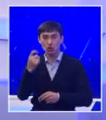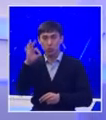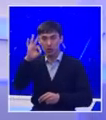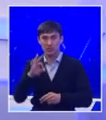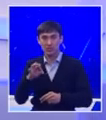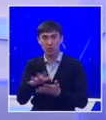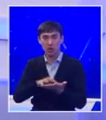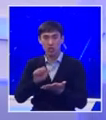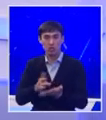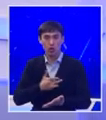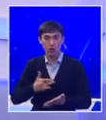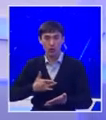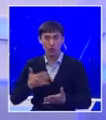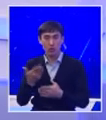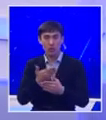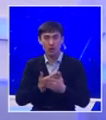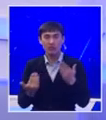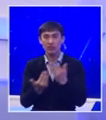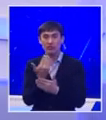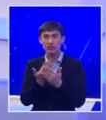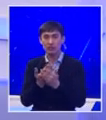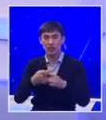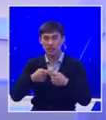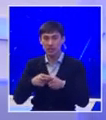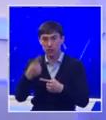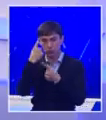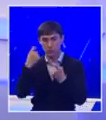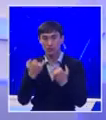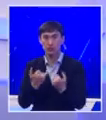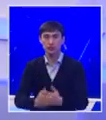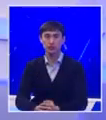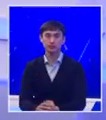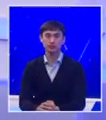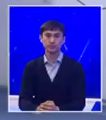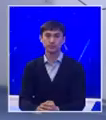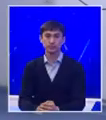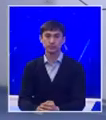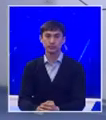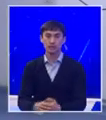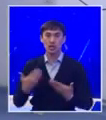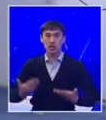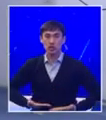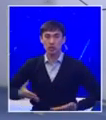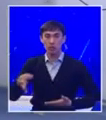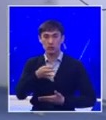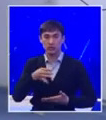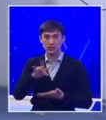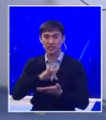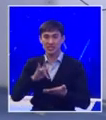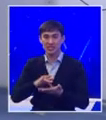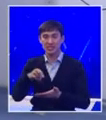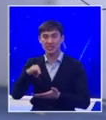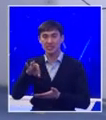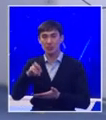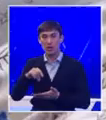этом им помогли современные инновации. Какие, узнаем из материалов сюжета. Житель областного центра Медет Тазабек